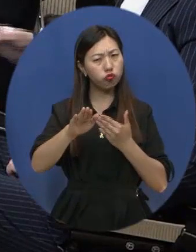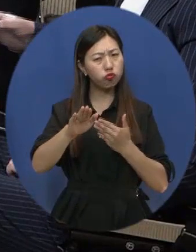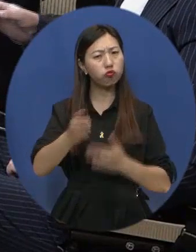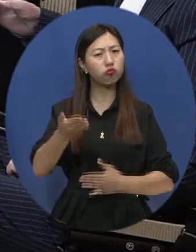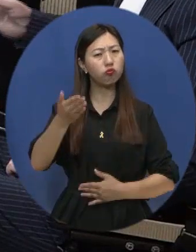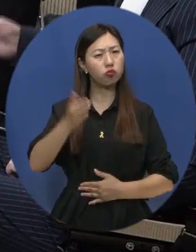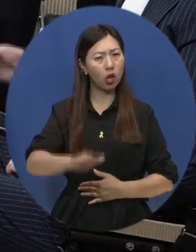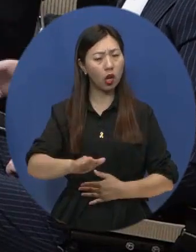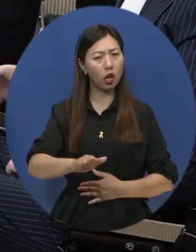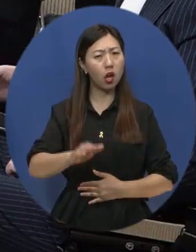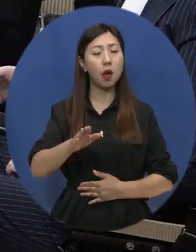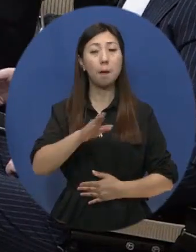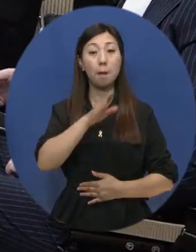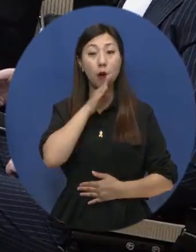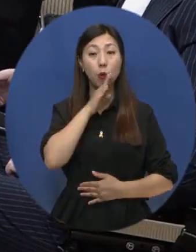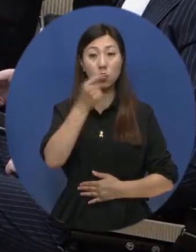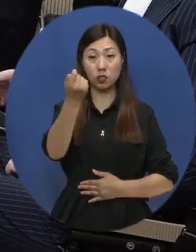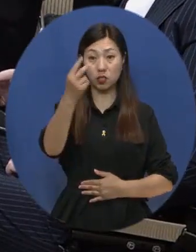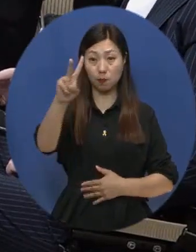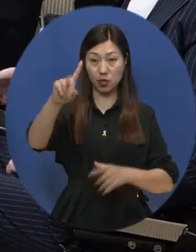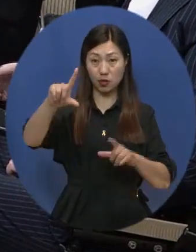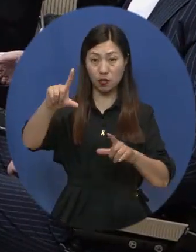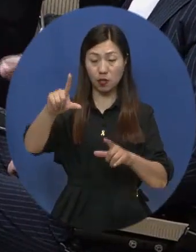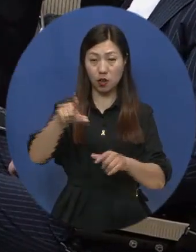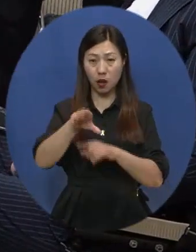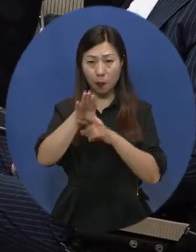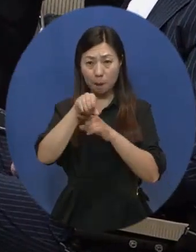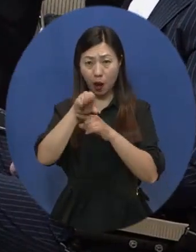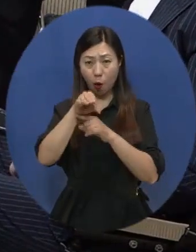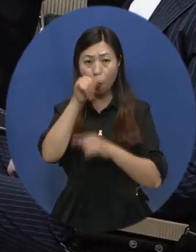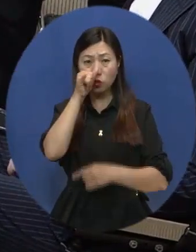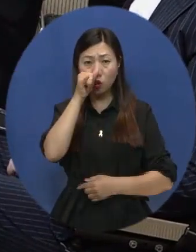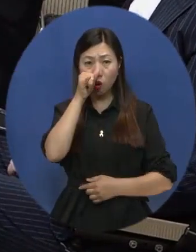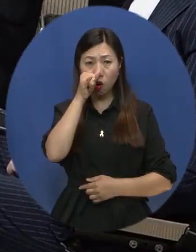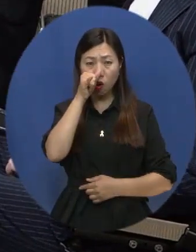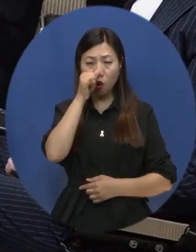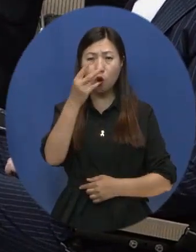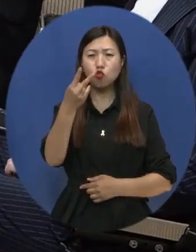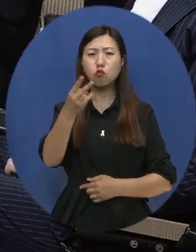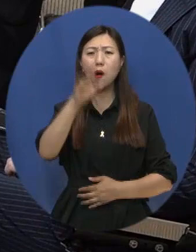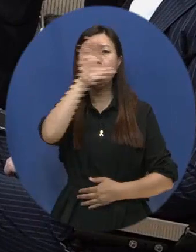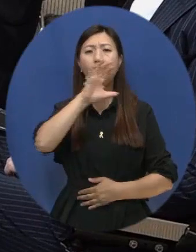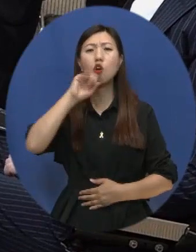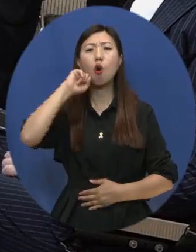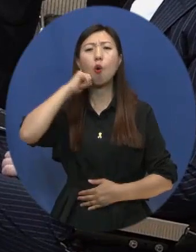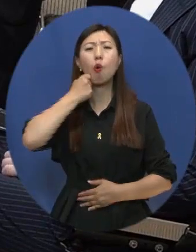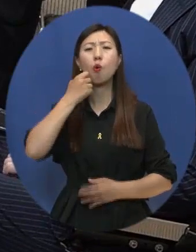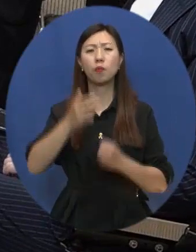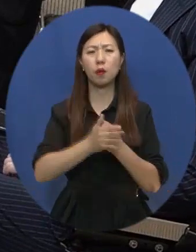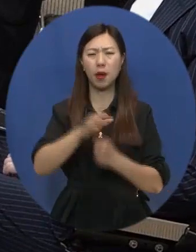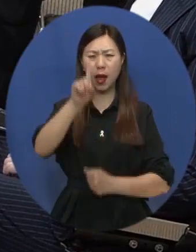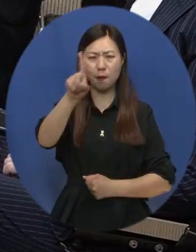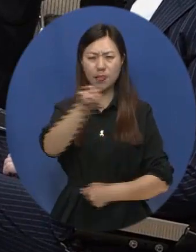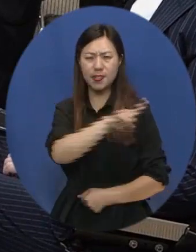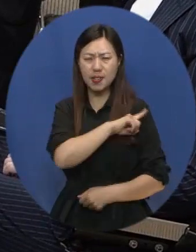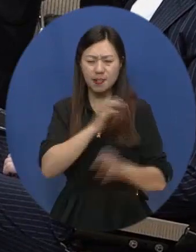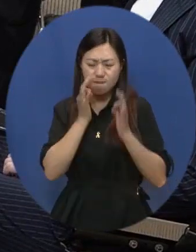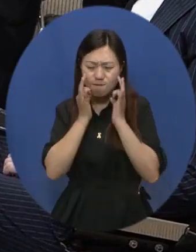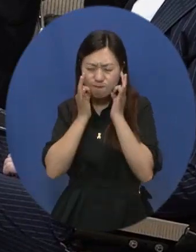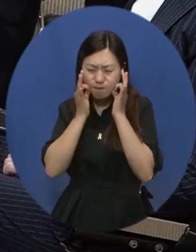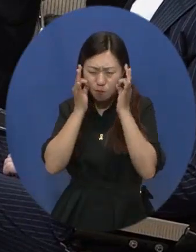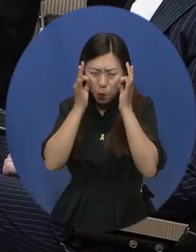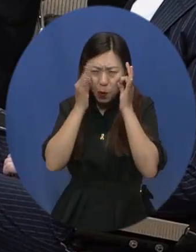그리고 나서 이제 바로 방송을 해. 근데 두 번 맞춰볼 수 없기 때문에 한 번 할 때 최선을 다해서